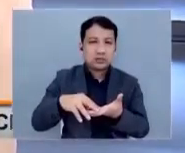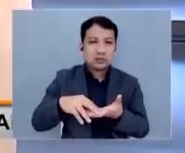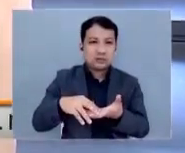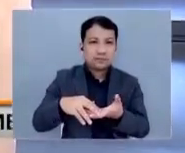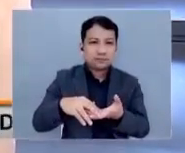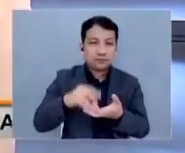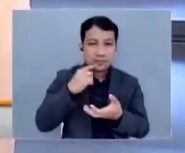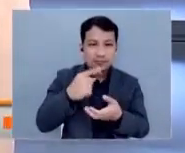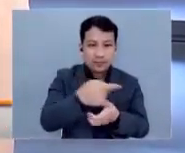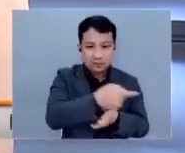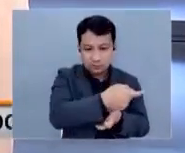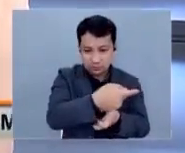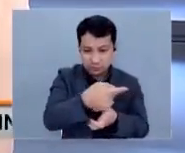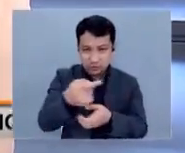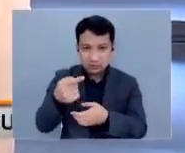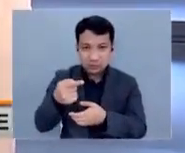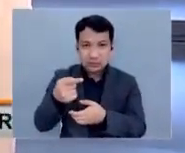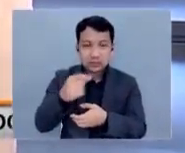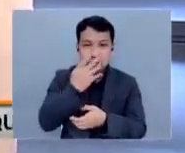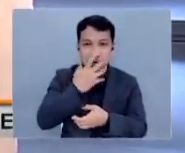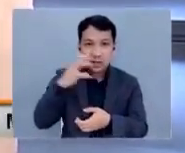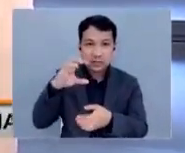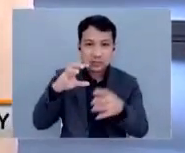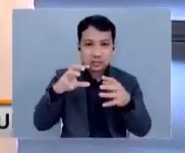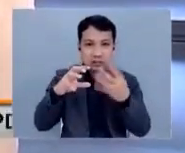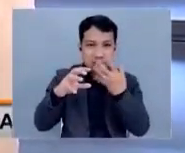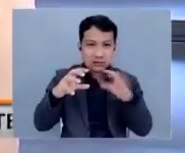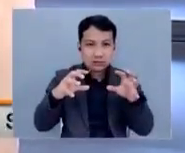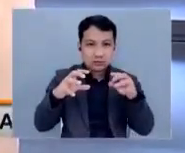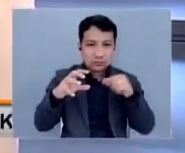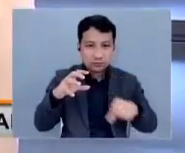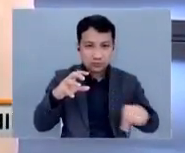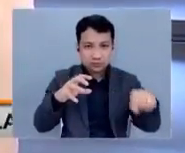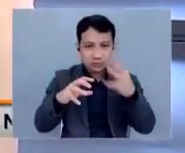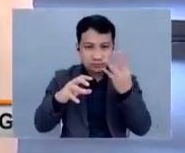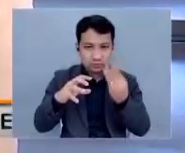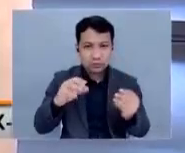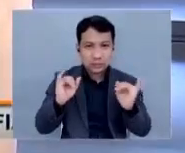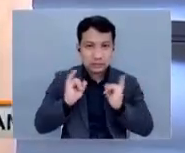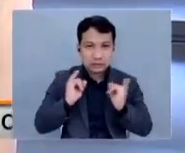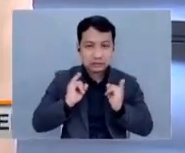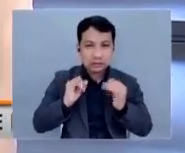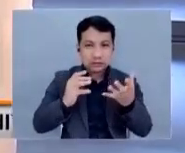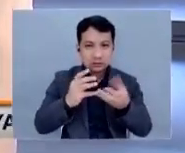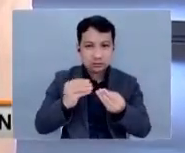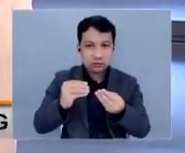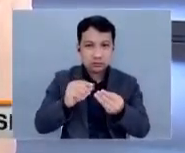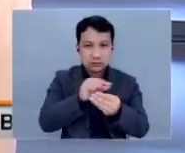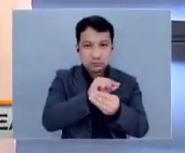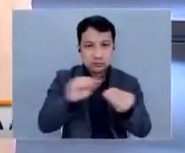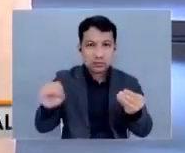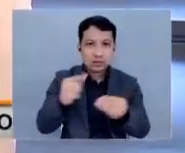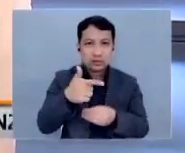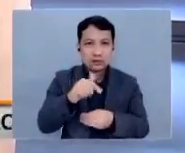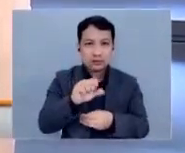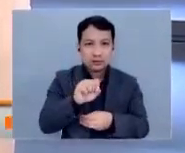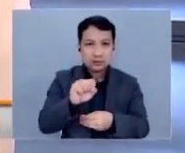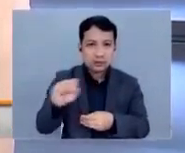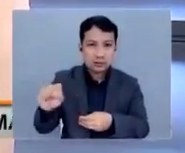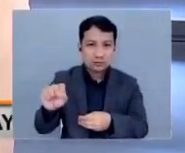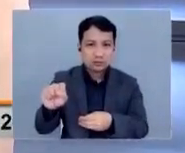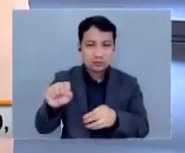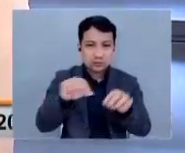ang mga comet. At kapag naiinitan, natutunaw iyong yelo hanggang sa maging gas. At iyong dust